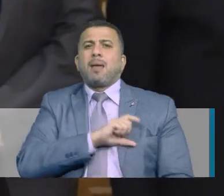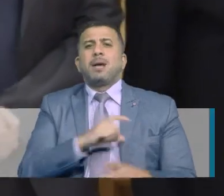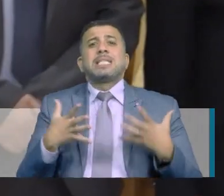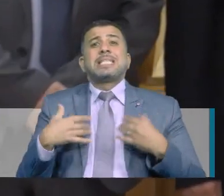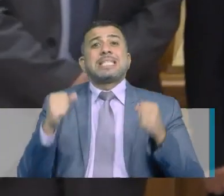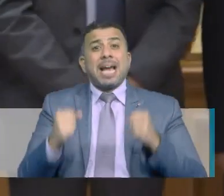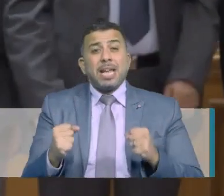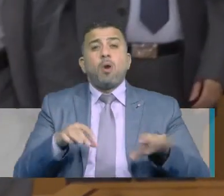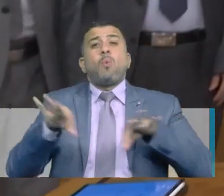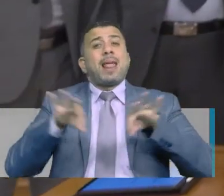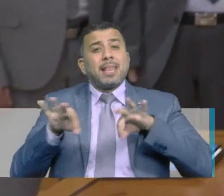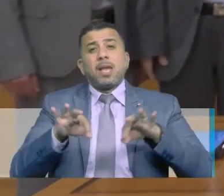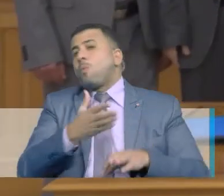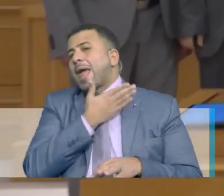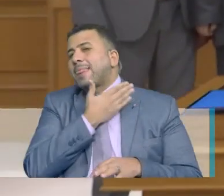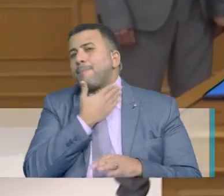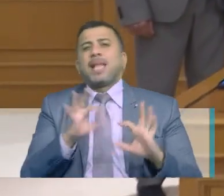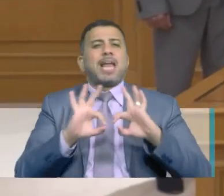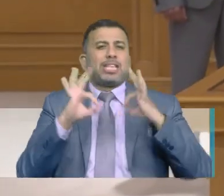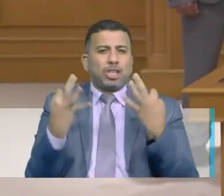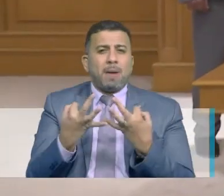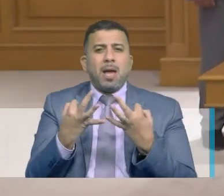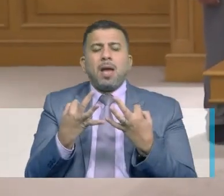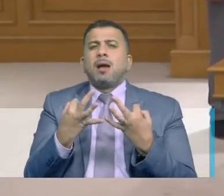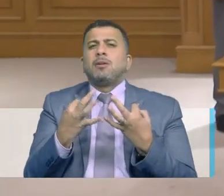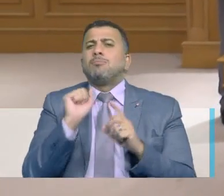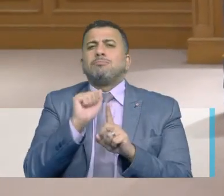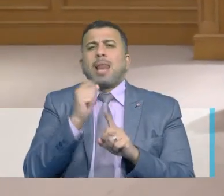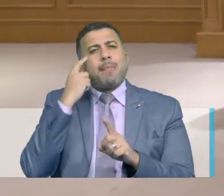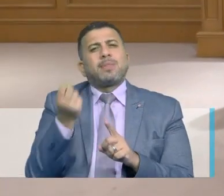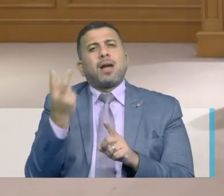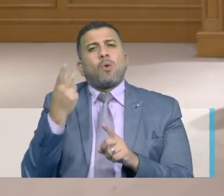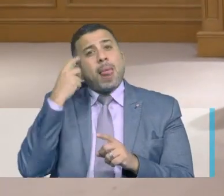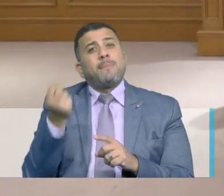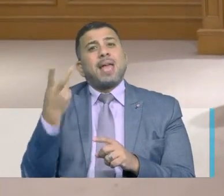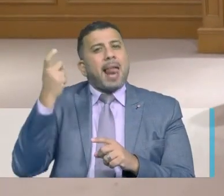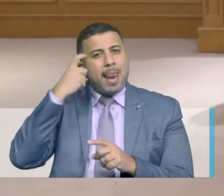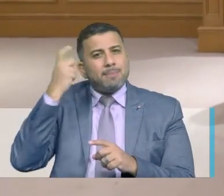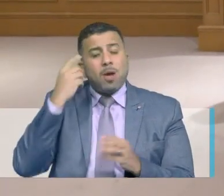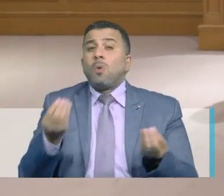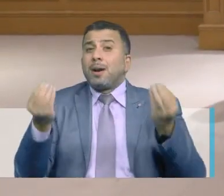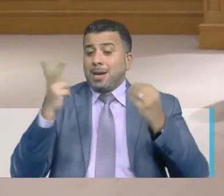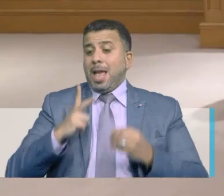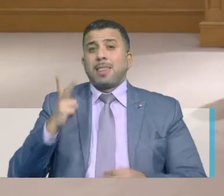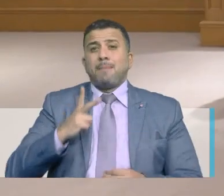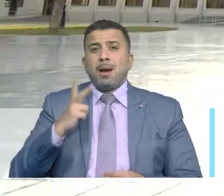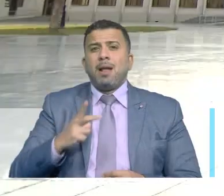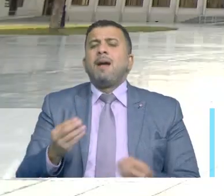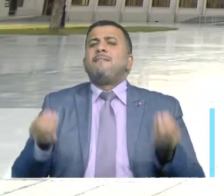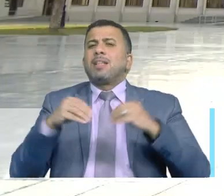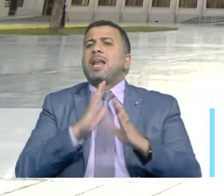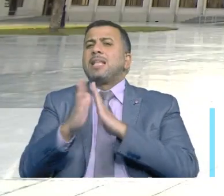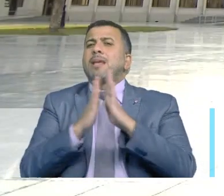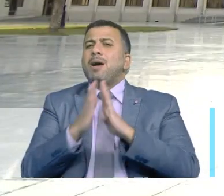الطلب الطبيه والصحيه والهندسيه والخدمات الاجتماعيه وميادين الابتكار والابداع العلمي ورياده الاعمال